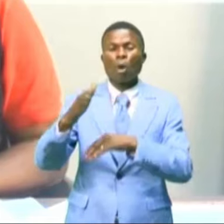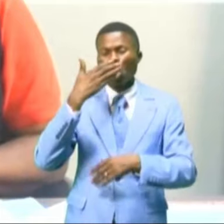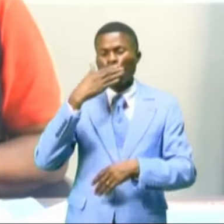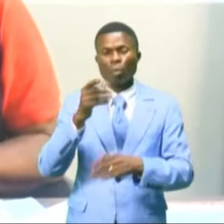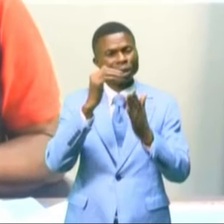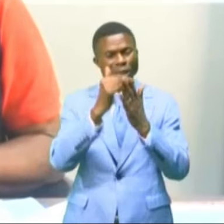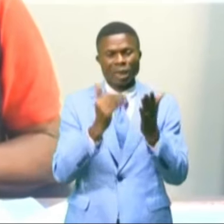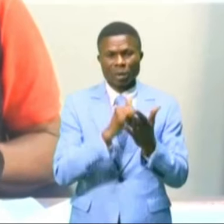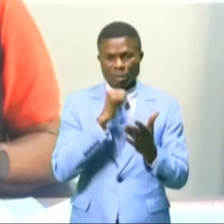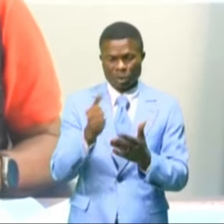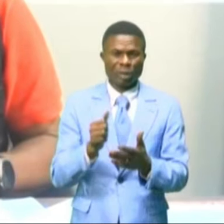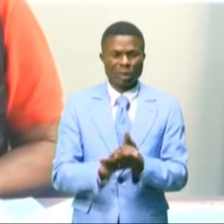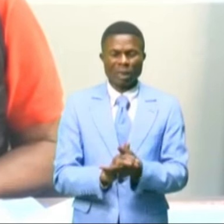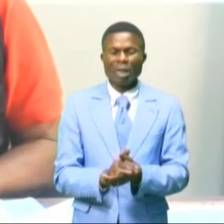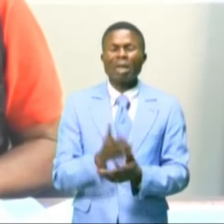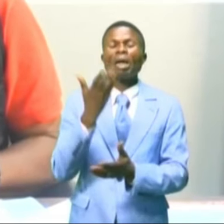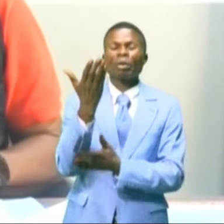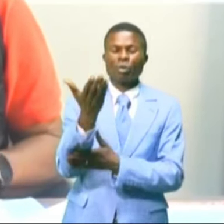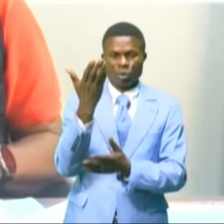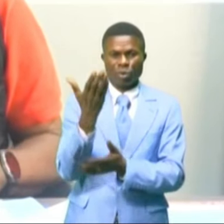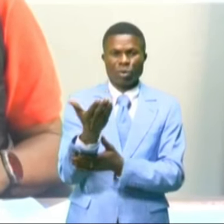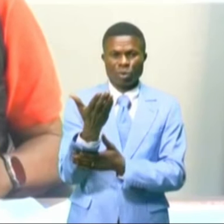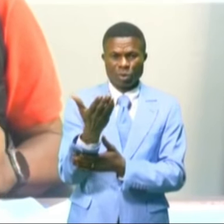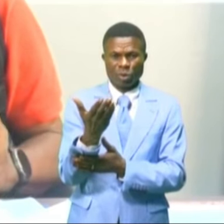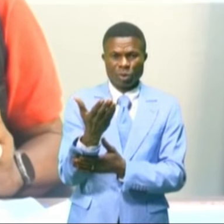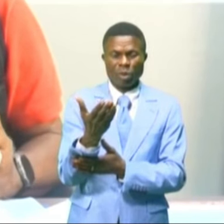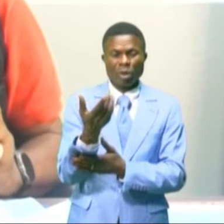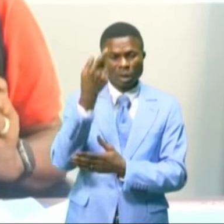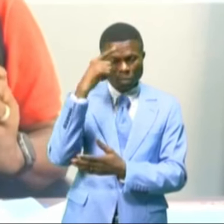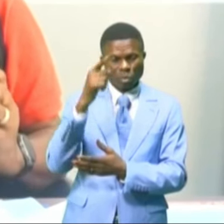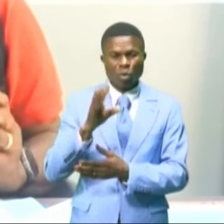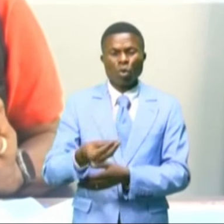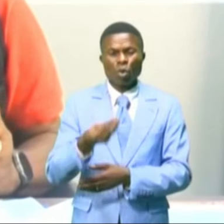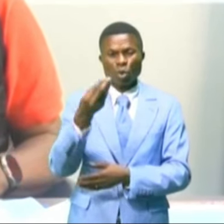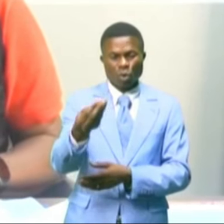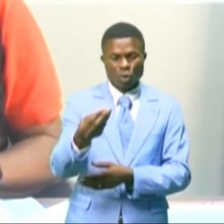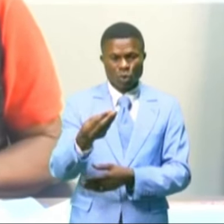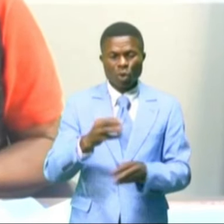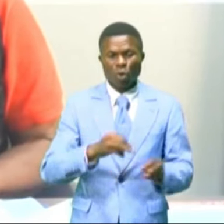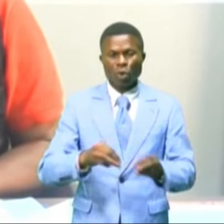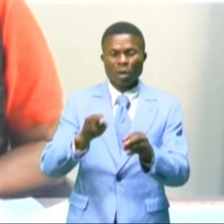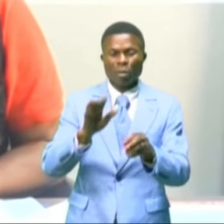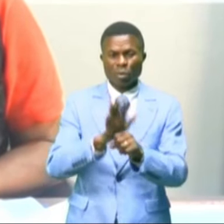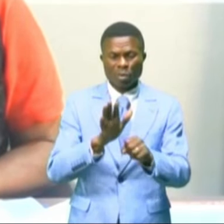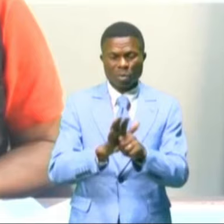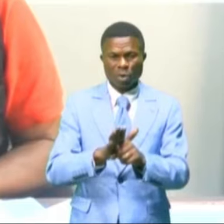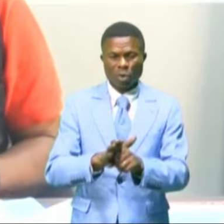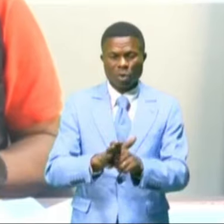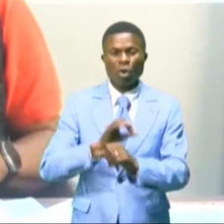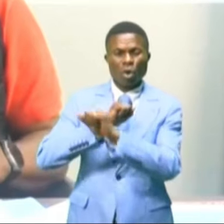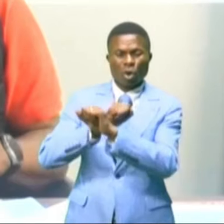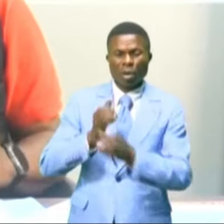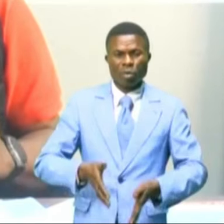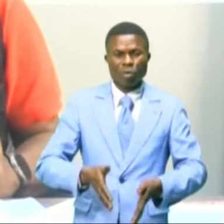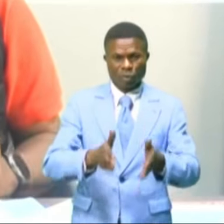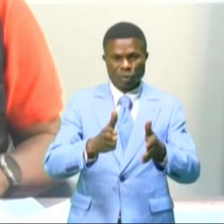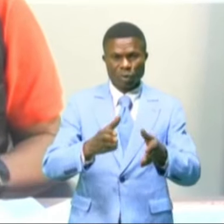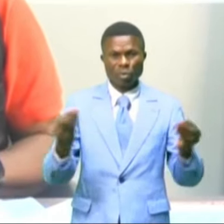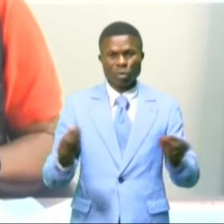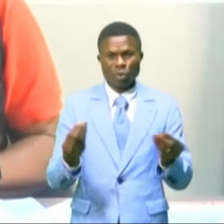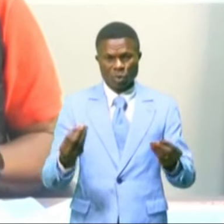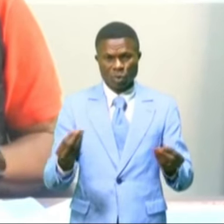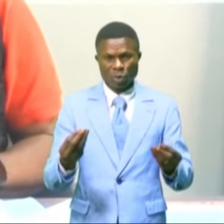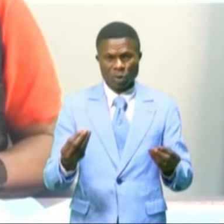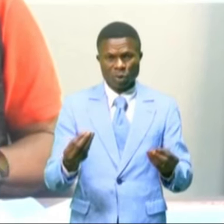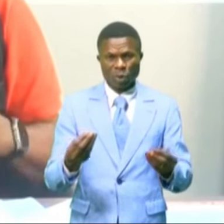Je fais un plaidoyer pour qu'on mette suffisamment de moyens à la Commission nationale de prévention routière, à telle enseigne que